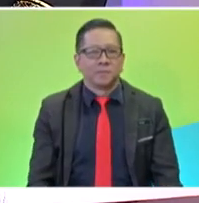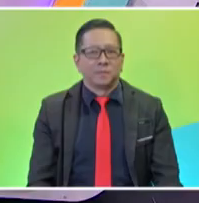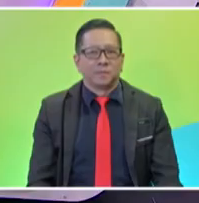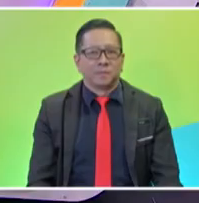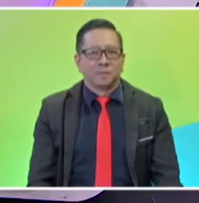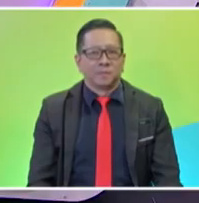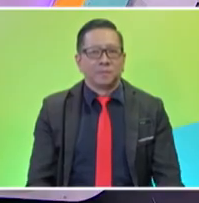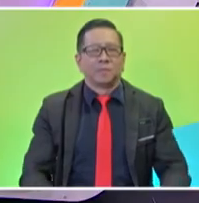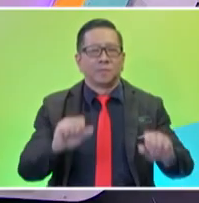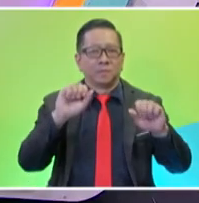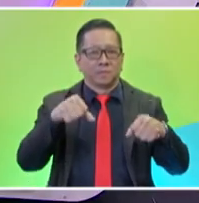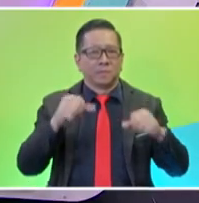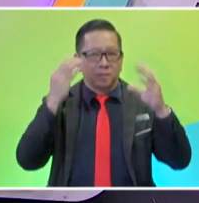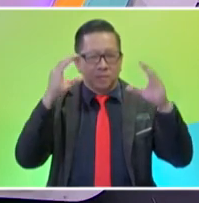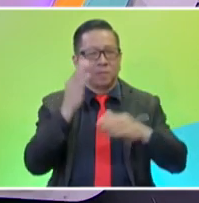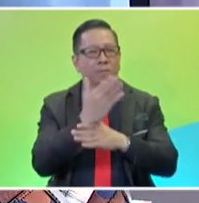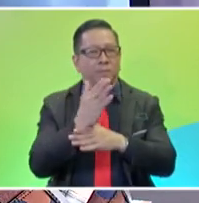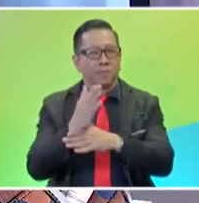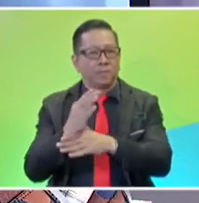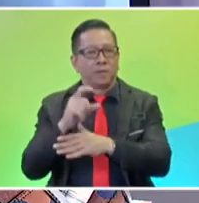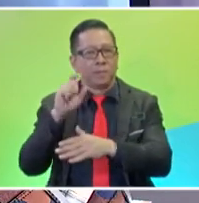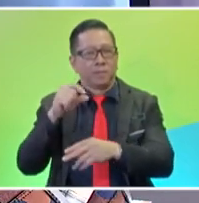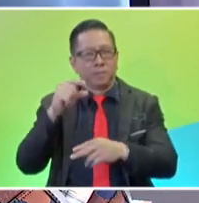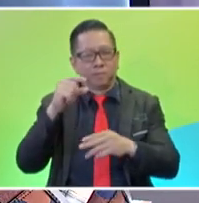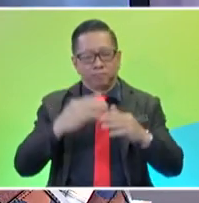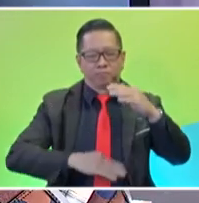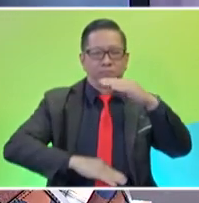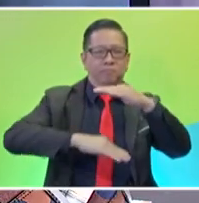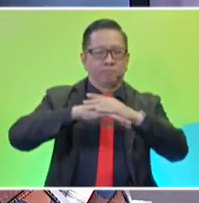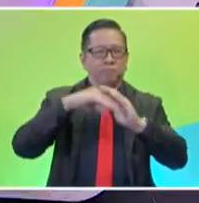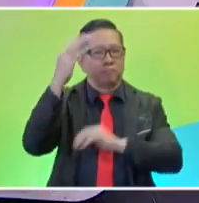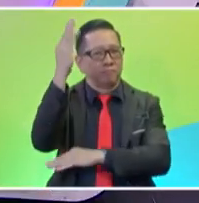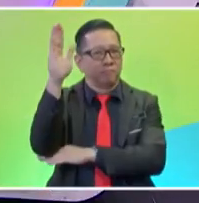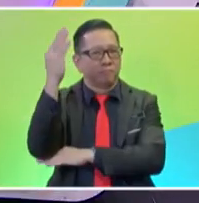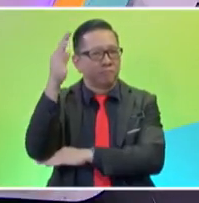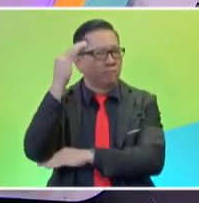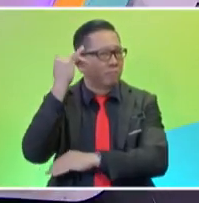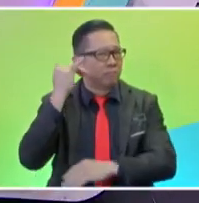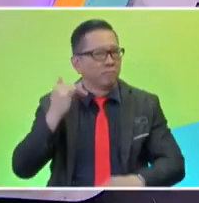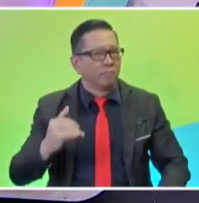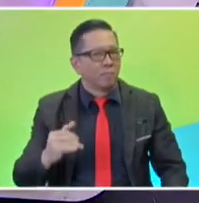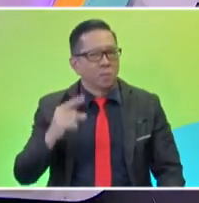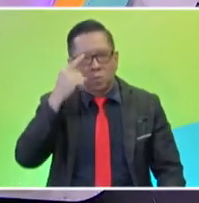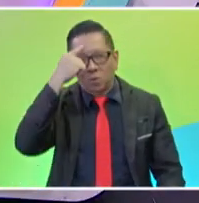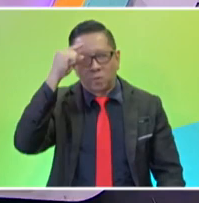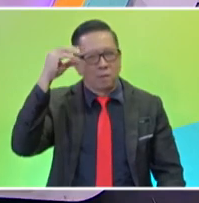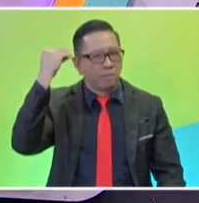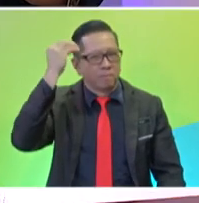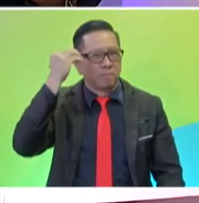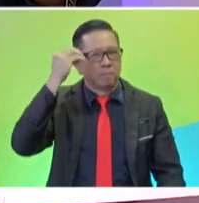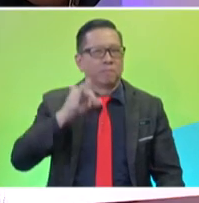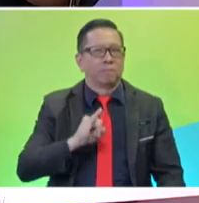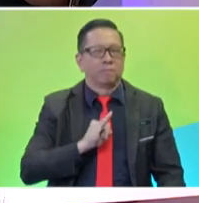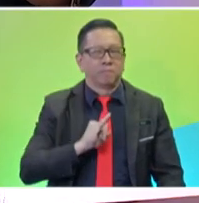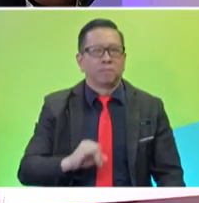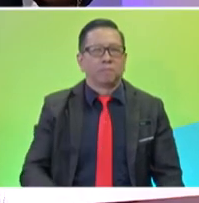sedikit Kenapa kita sama-sama martabat untuk pada pandangan saya pada